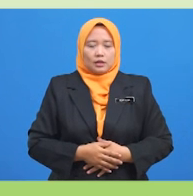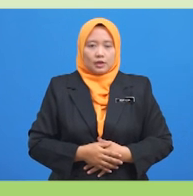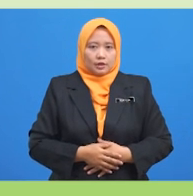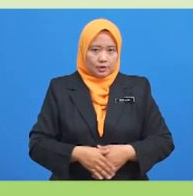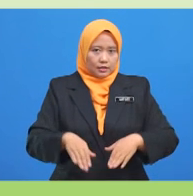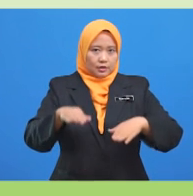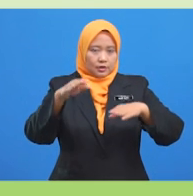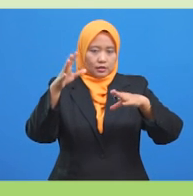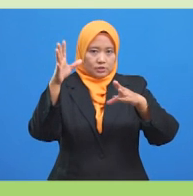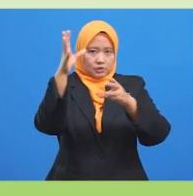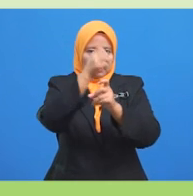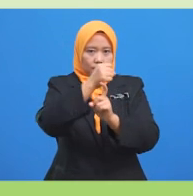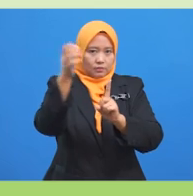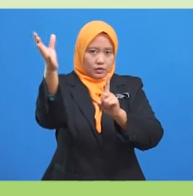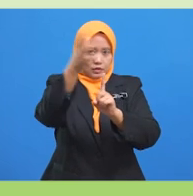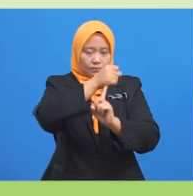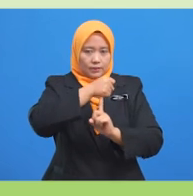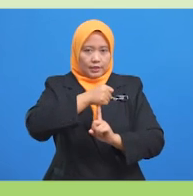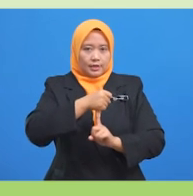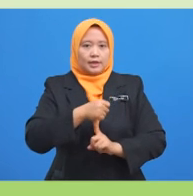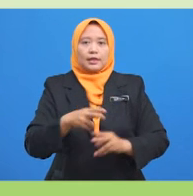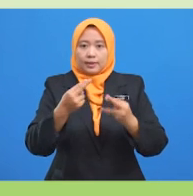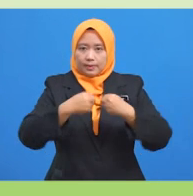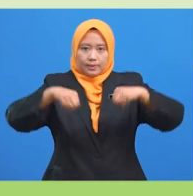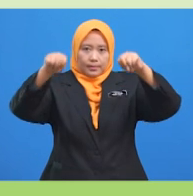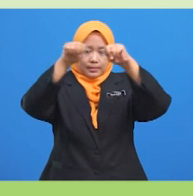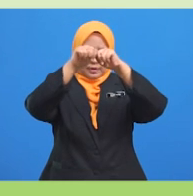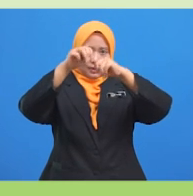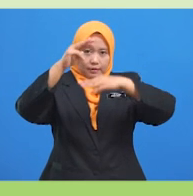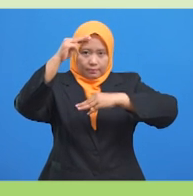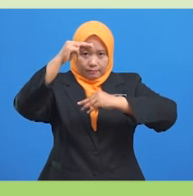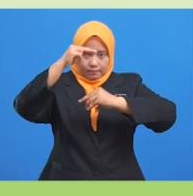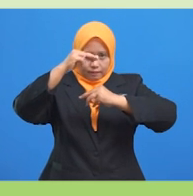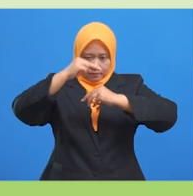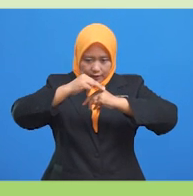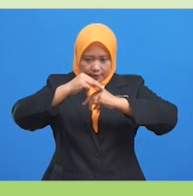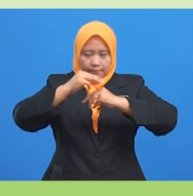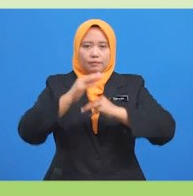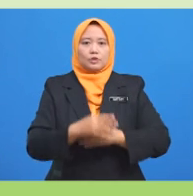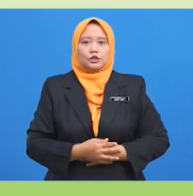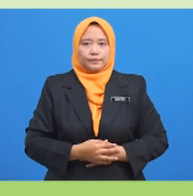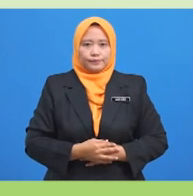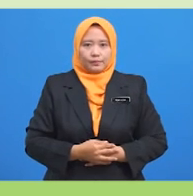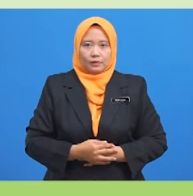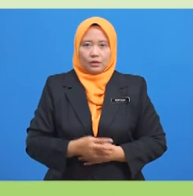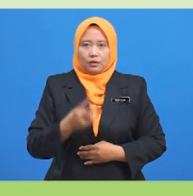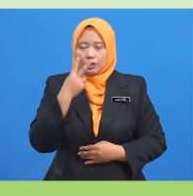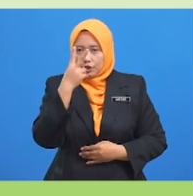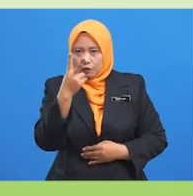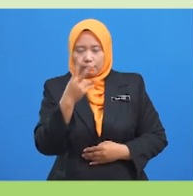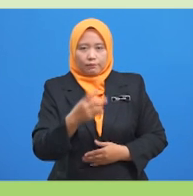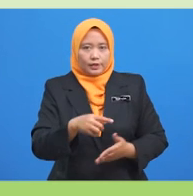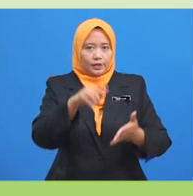lihat apabila output meningkat, kos marginal dan kos purata menurun